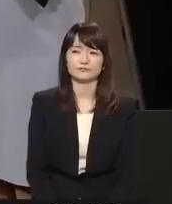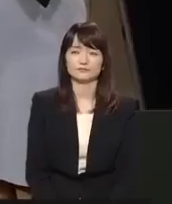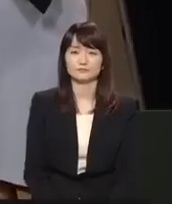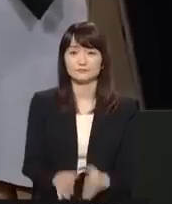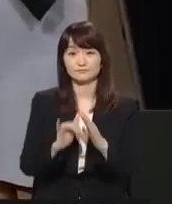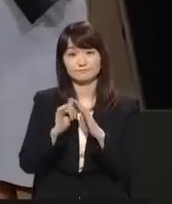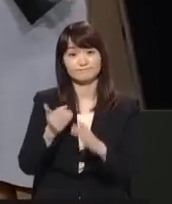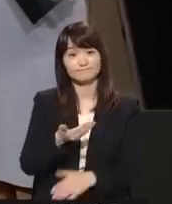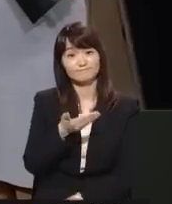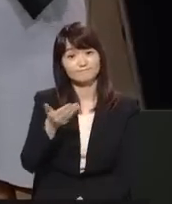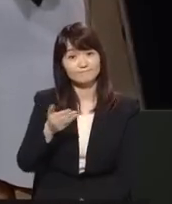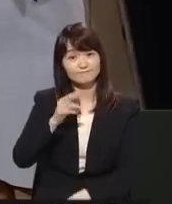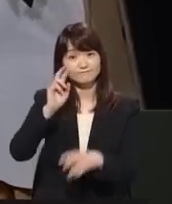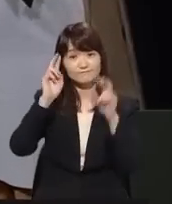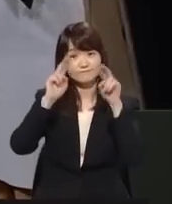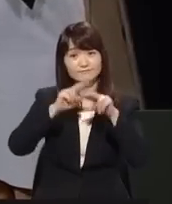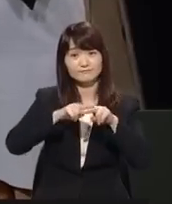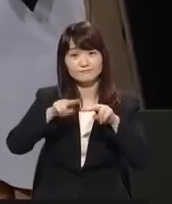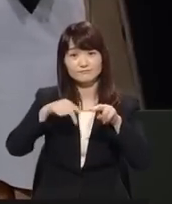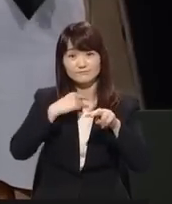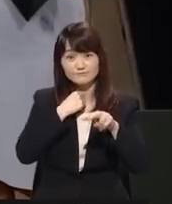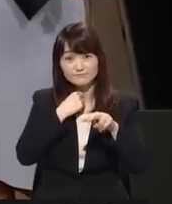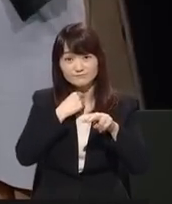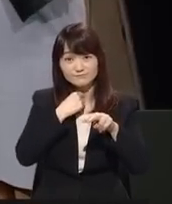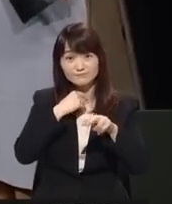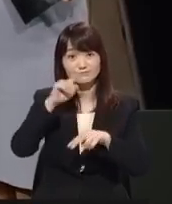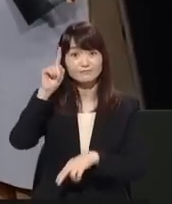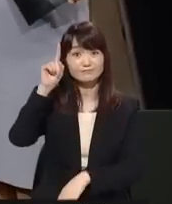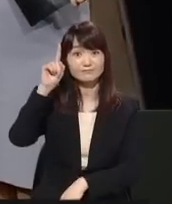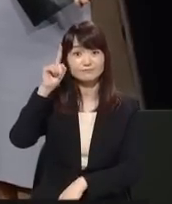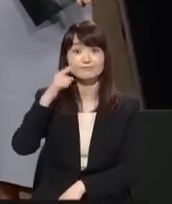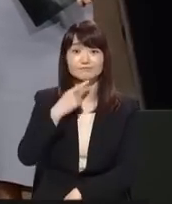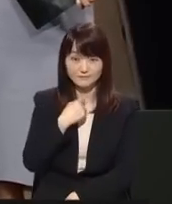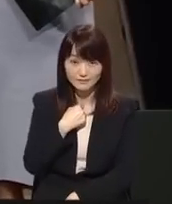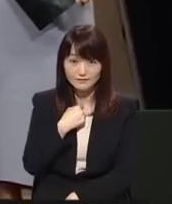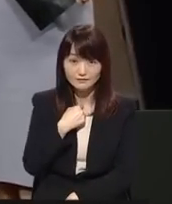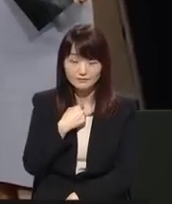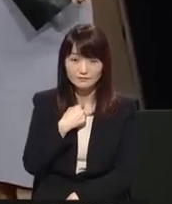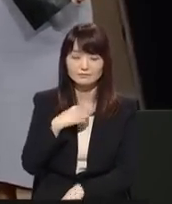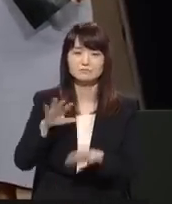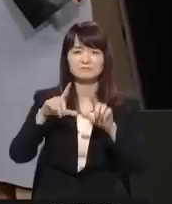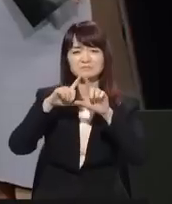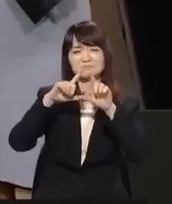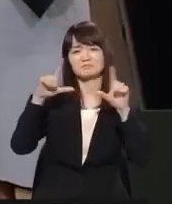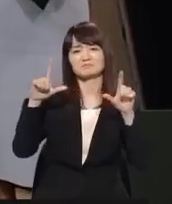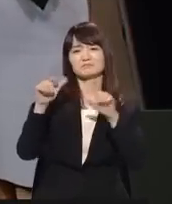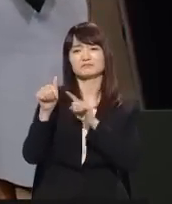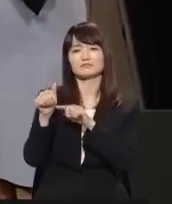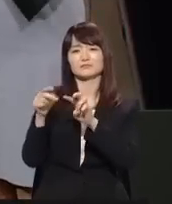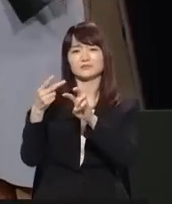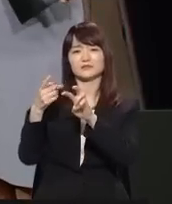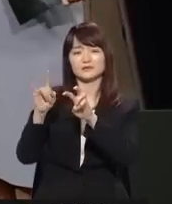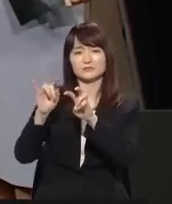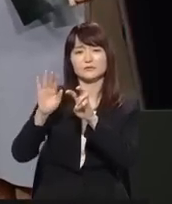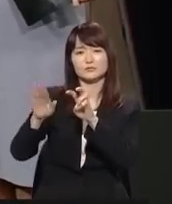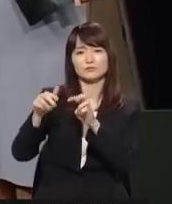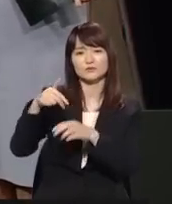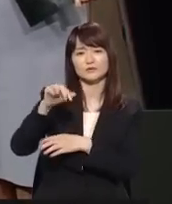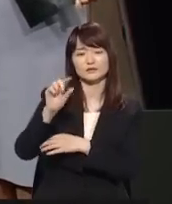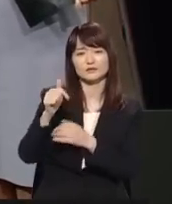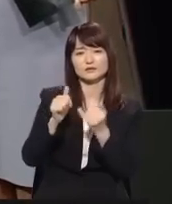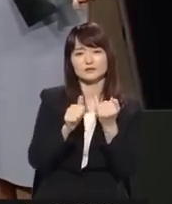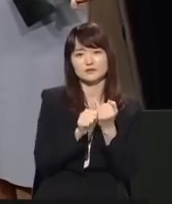가족 여러분들 회사 그만두고 싶다는 생각 한 번씩 해보셨죠 오늘 주인공인 30대 후반 진씨의